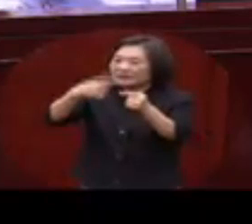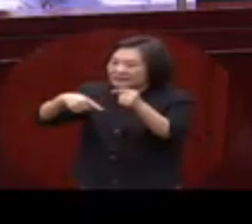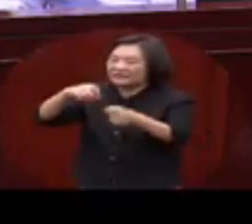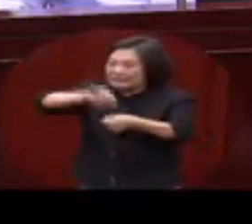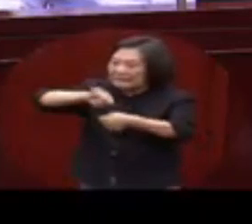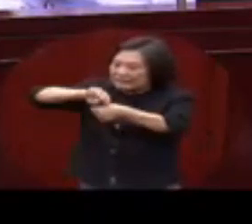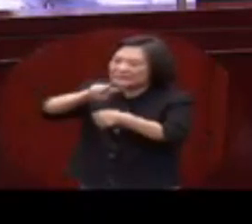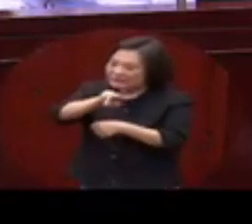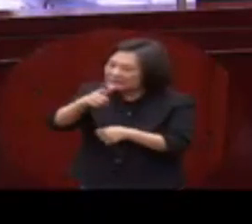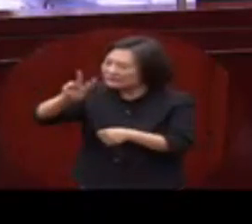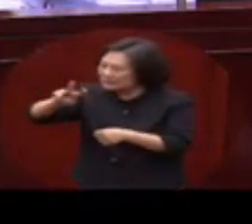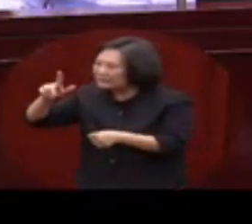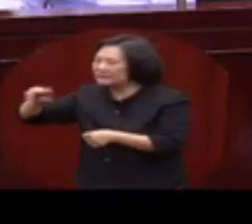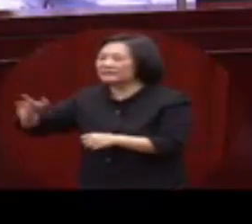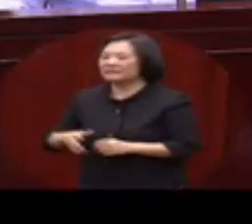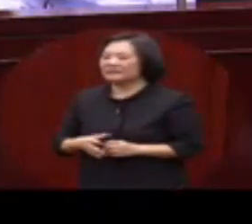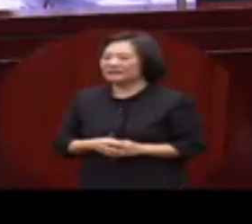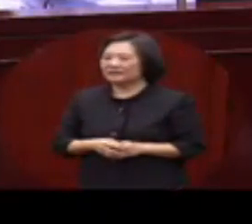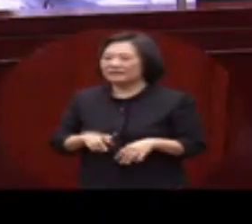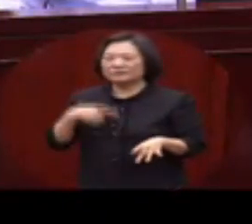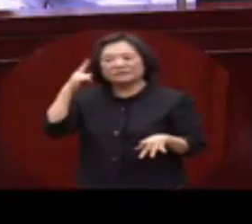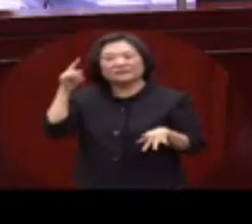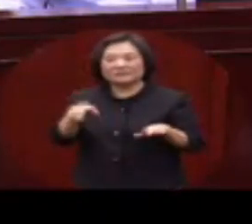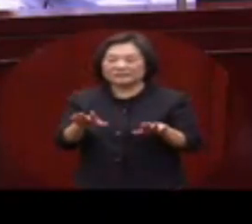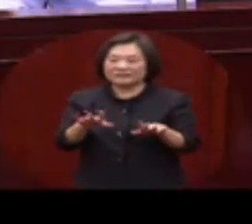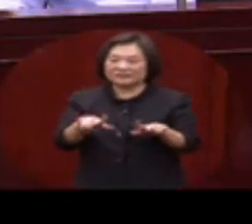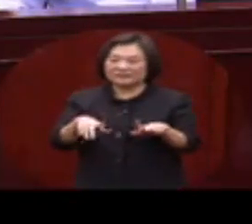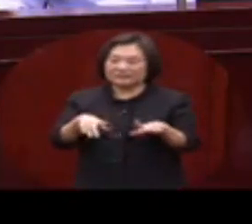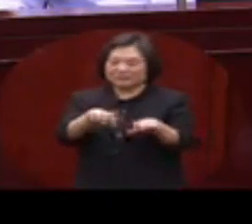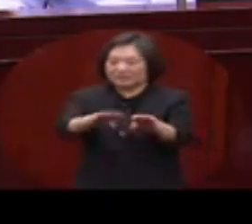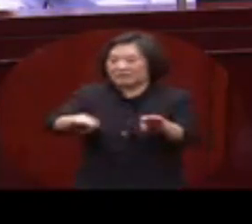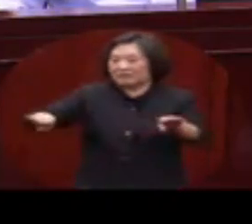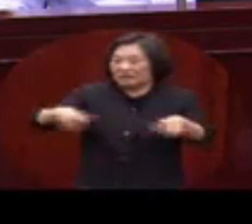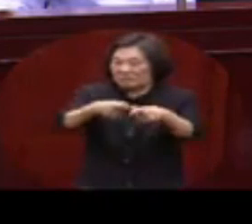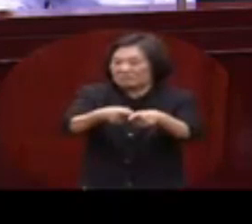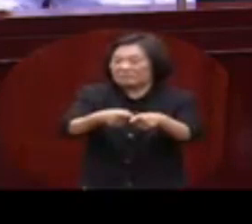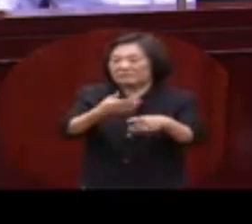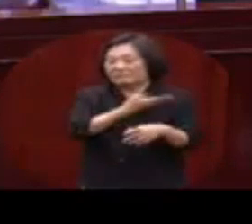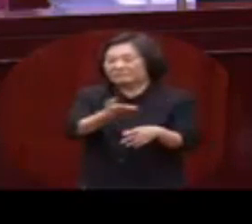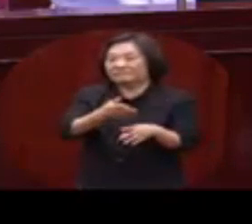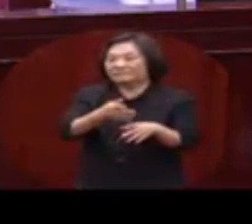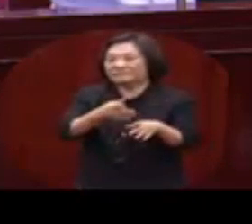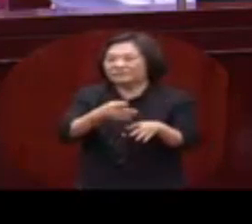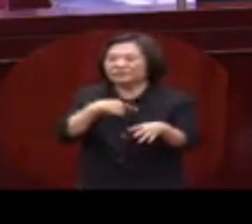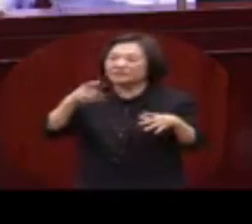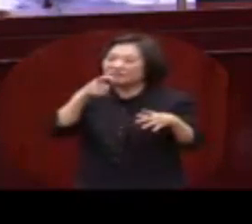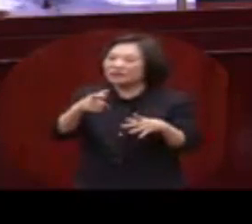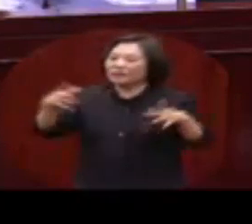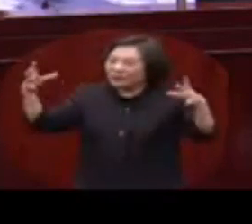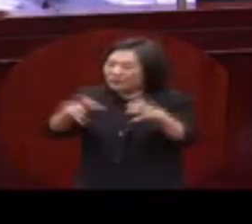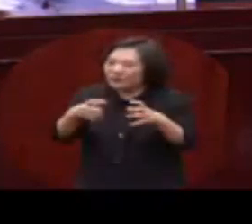3600，不过我觉得这 U-Parking 我们可以考虑怎么引进业界，可以做更快一点。所以共享经